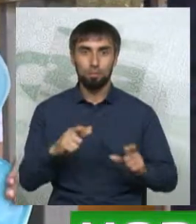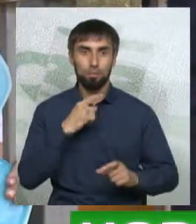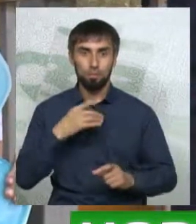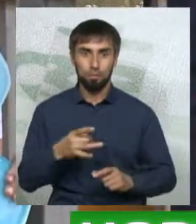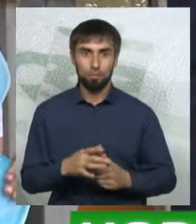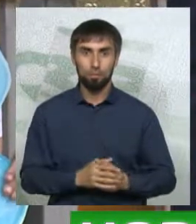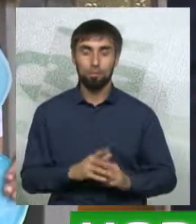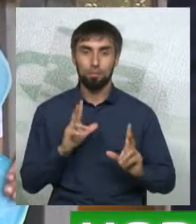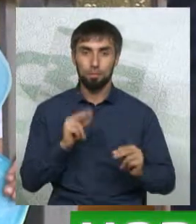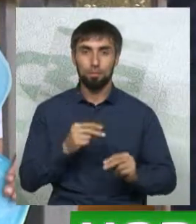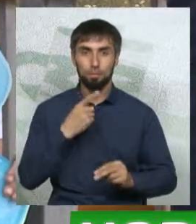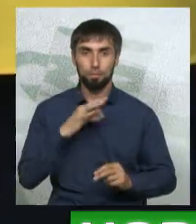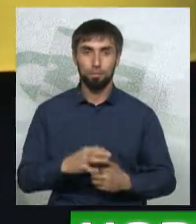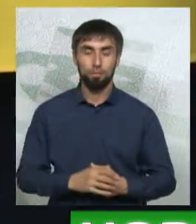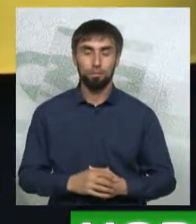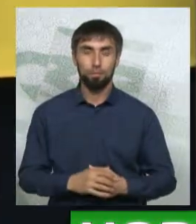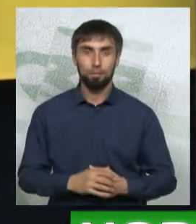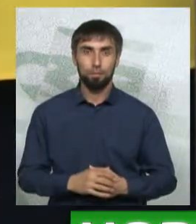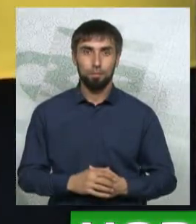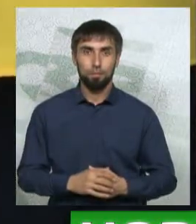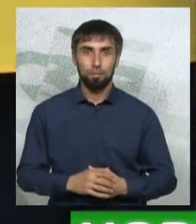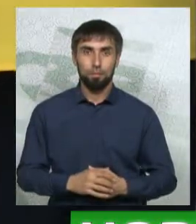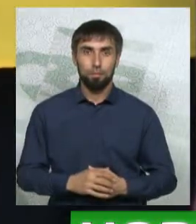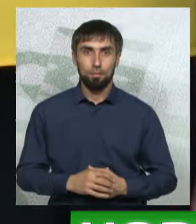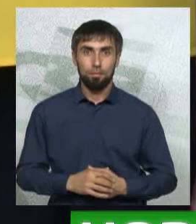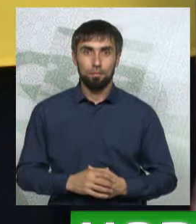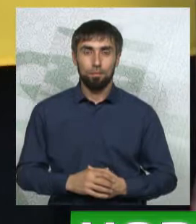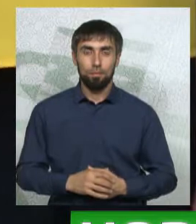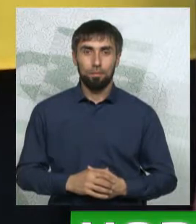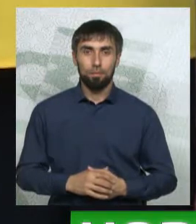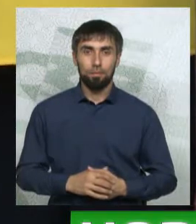республики, обещают инспекторы. Амина Бокова, Акрамат Досхоев, Новости 24.